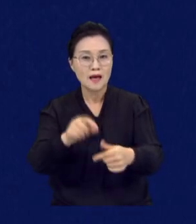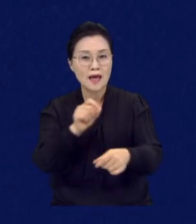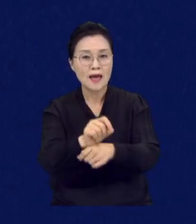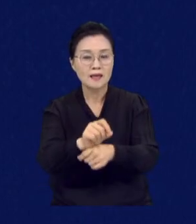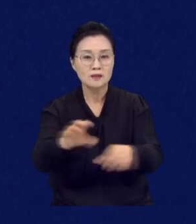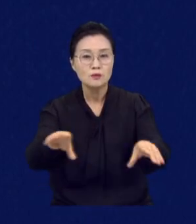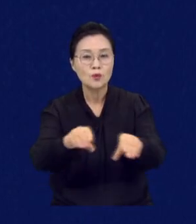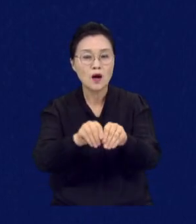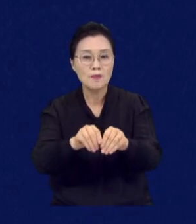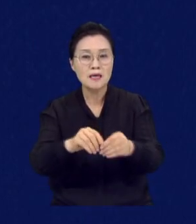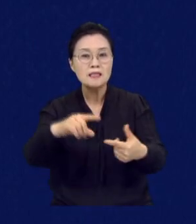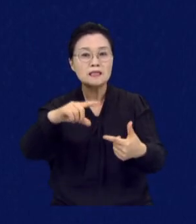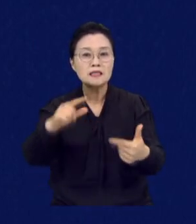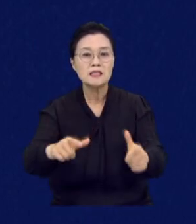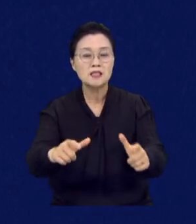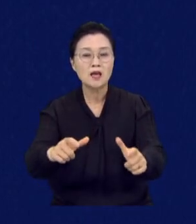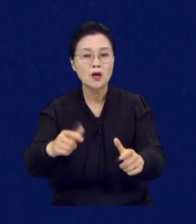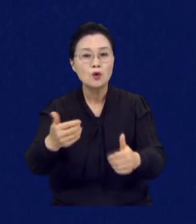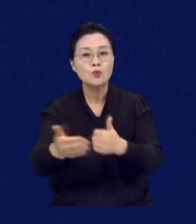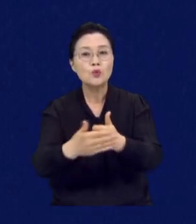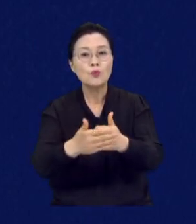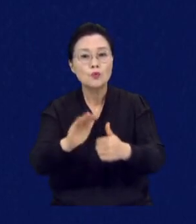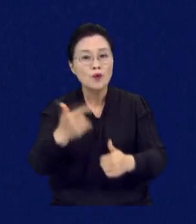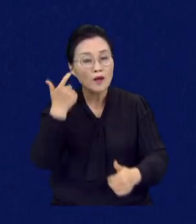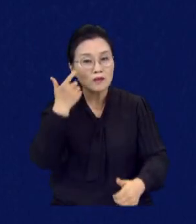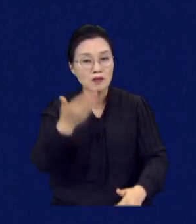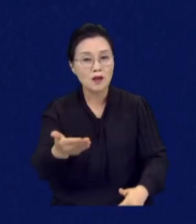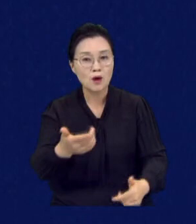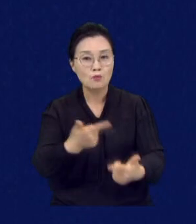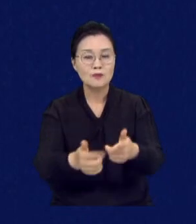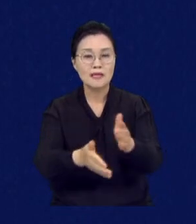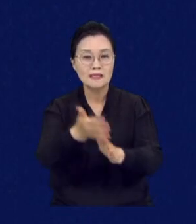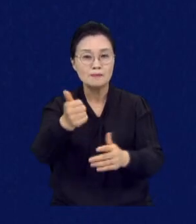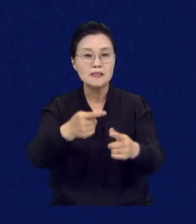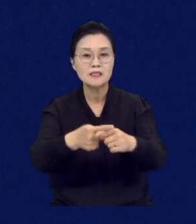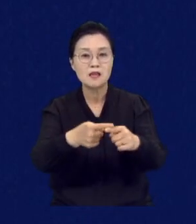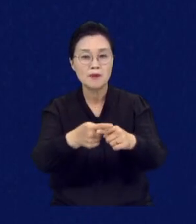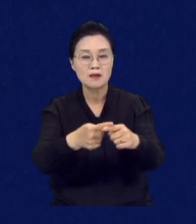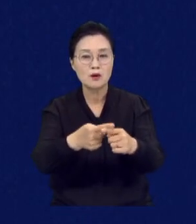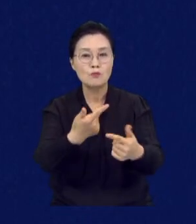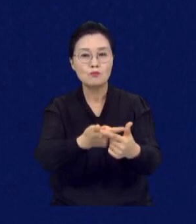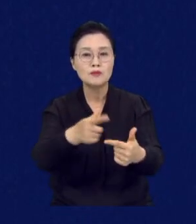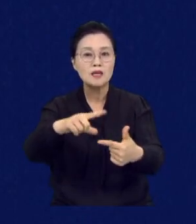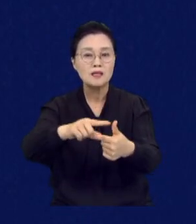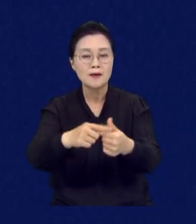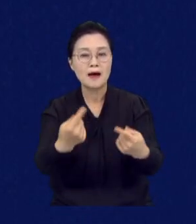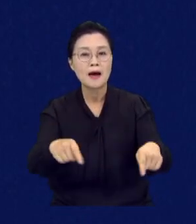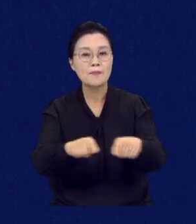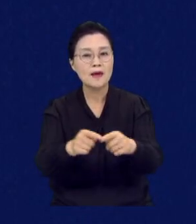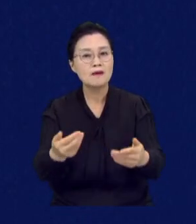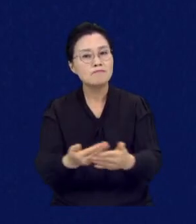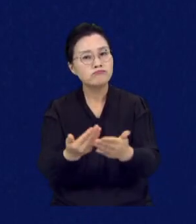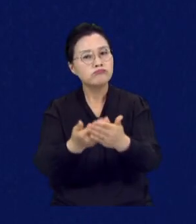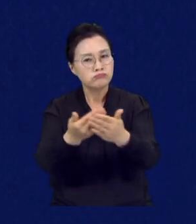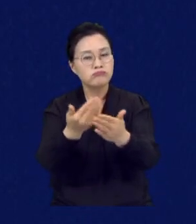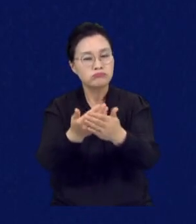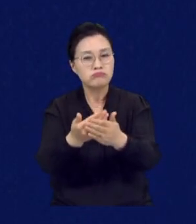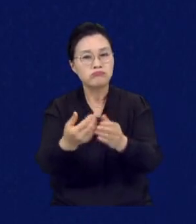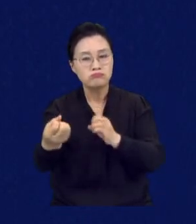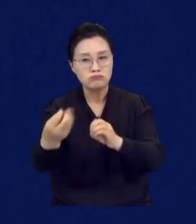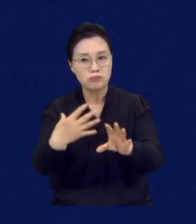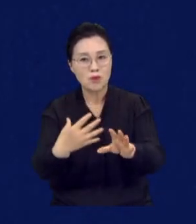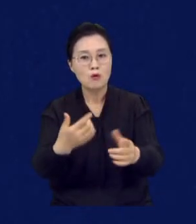행정통합이 지역에 도움이 될 것이라는 질문에 부산시민 절반은 부상 경남이 함께 발전할 기회가 될 것이라 봤고